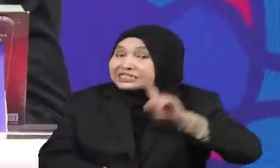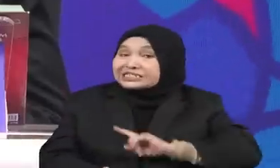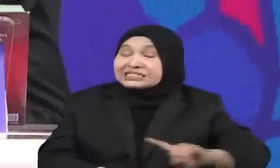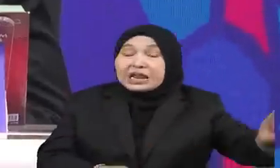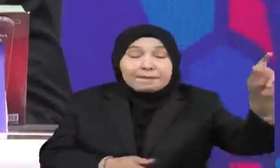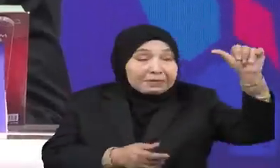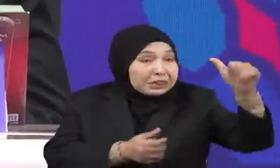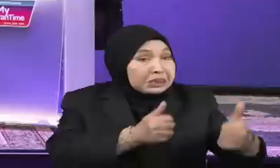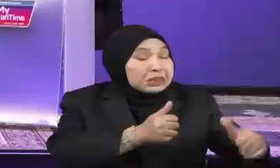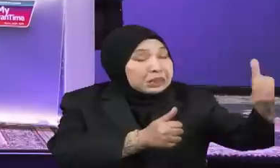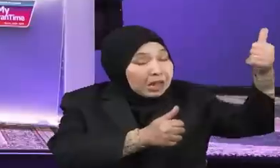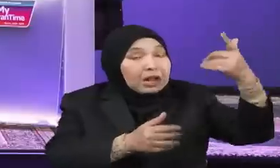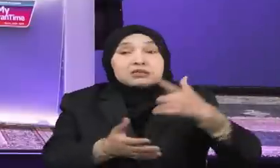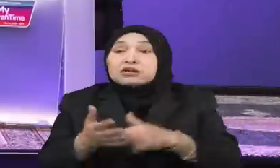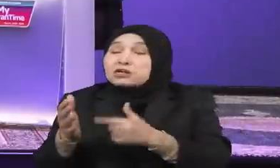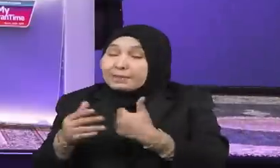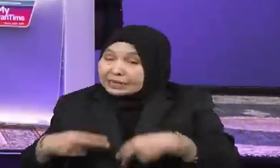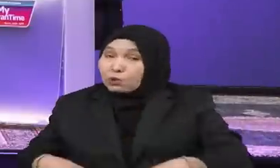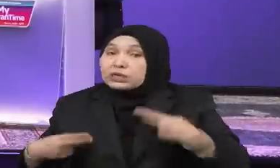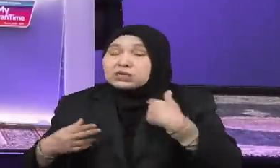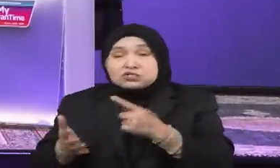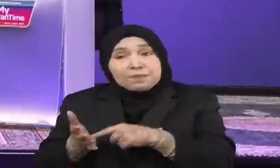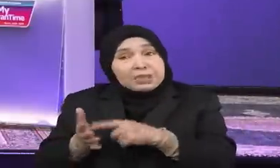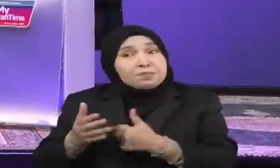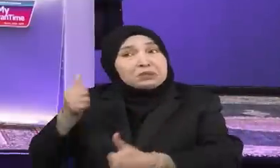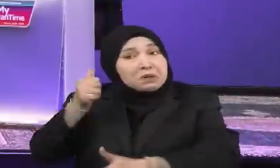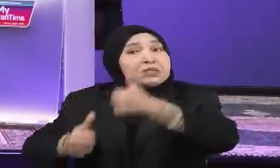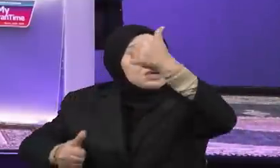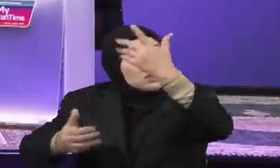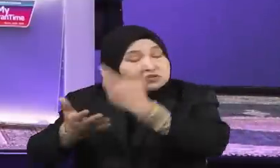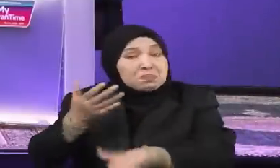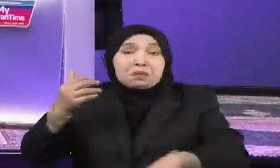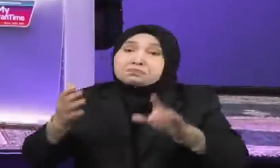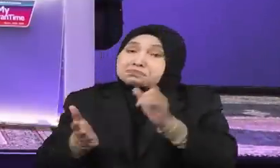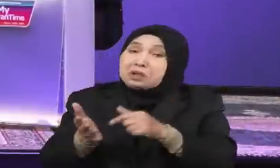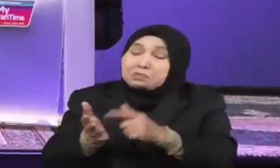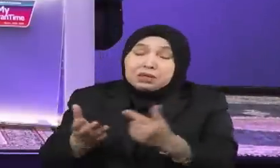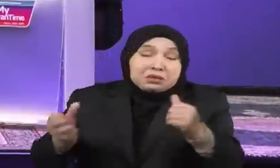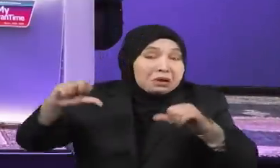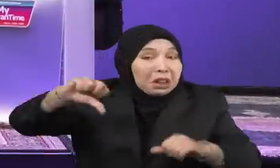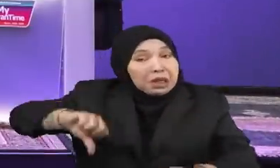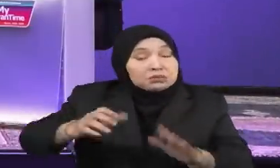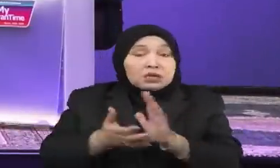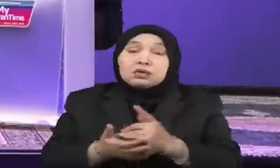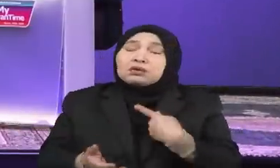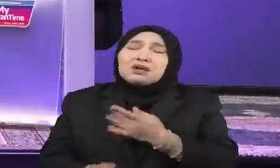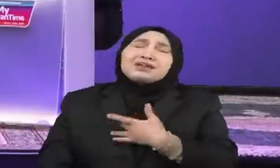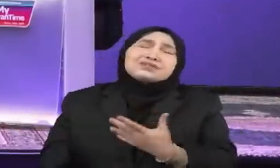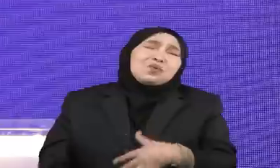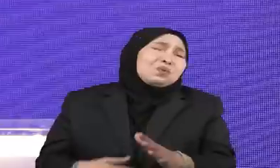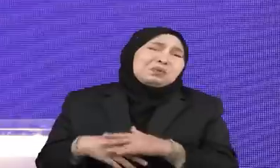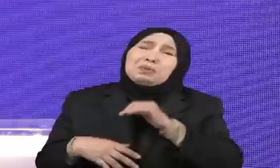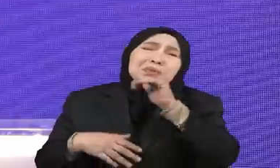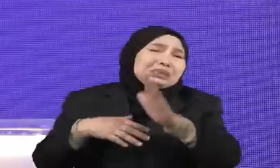hidup kita ada masa kita tak berdaya ketika kita tak berdaya itu kita semacam korhun alamak tak